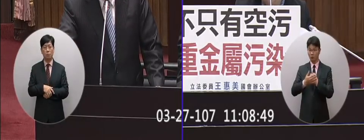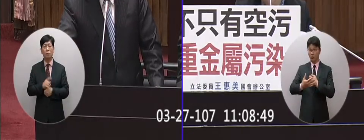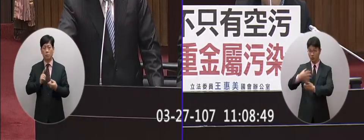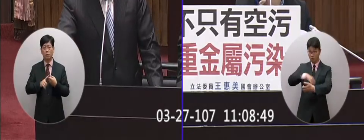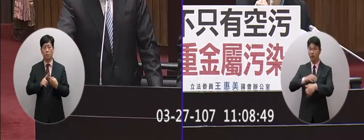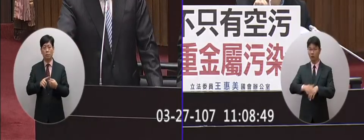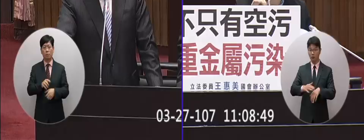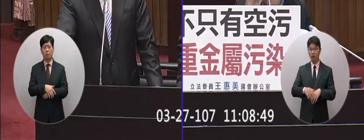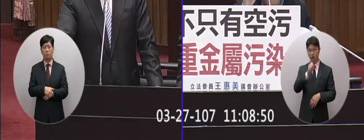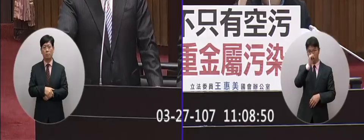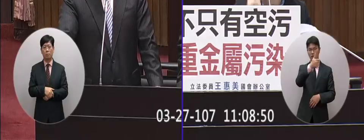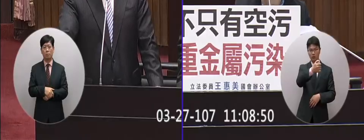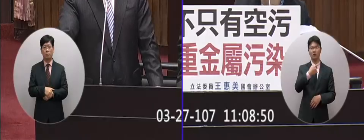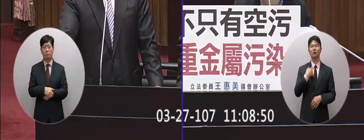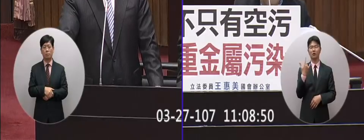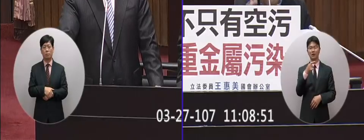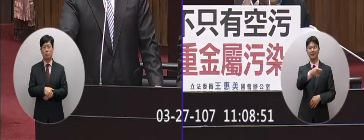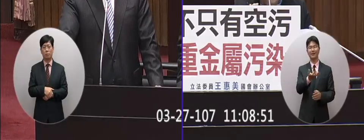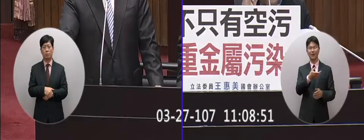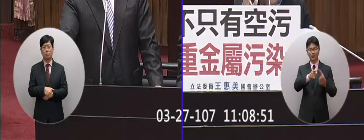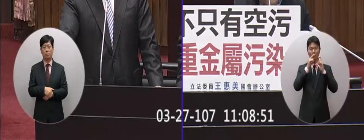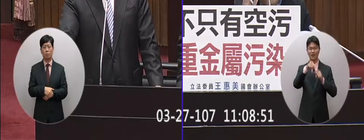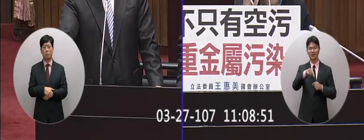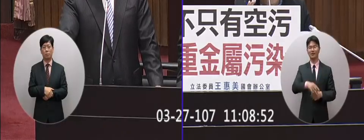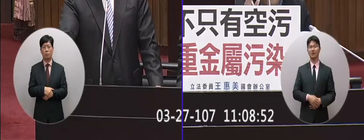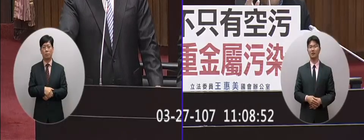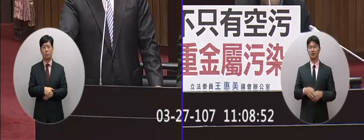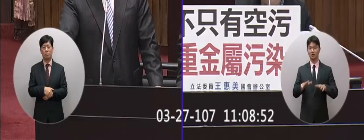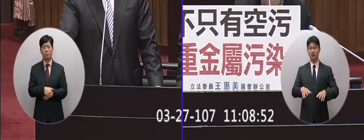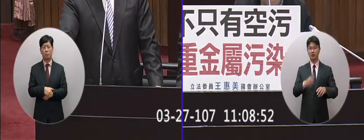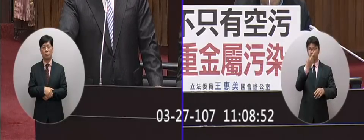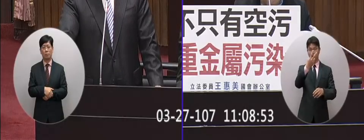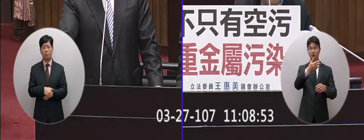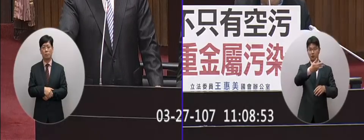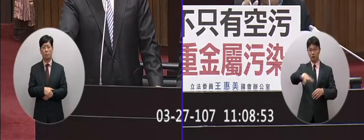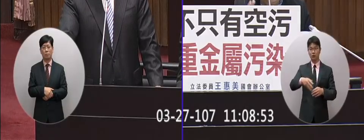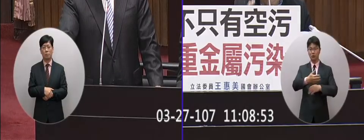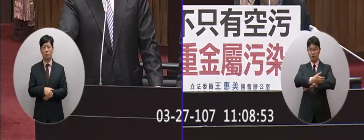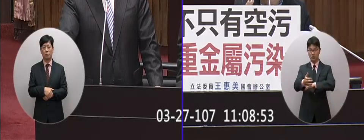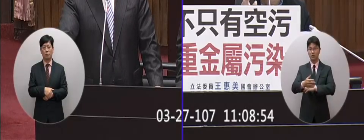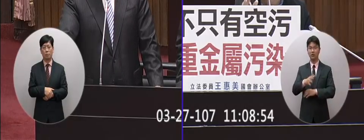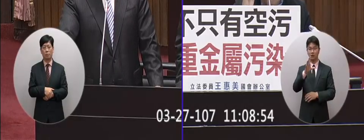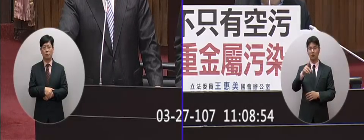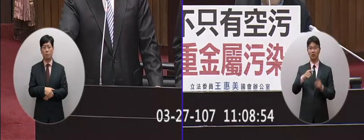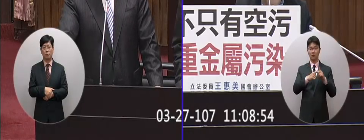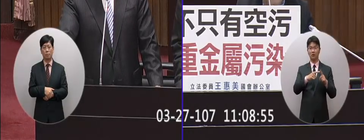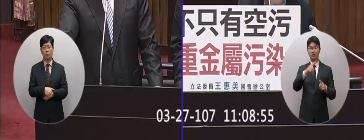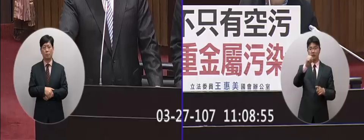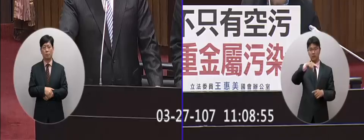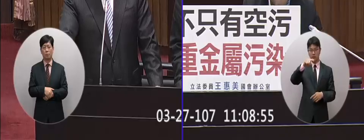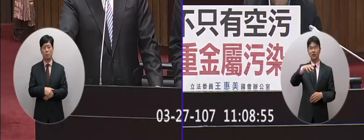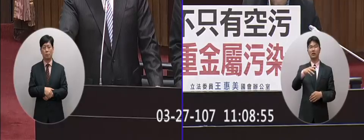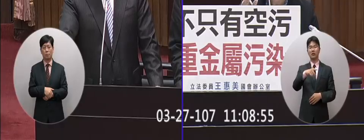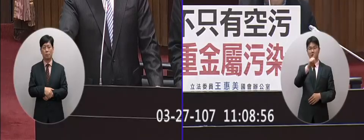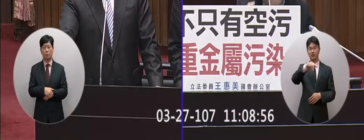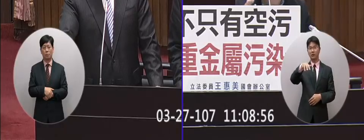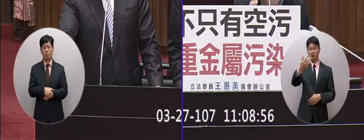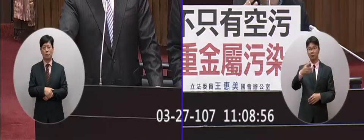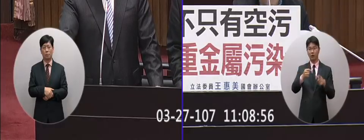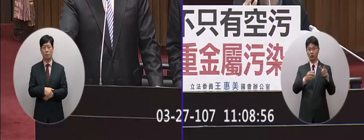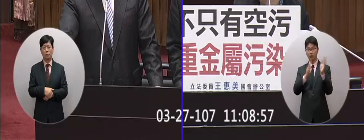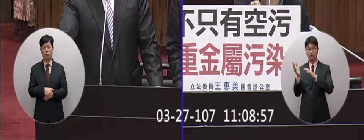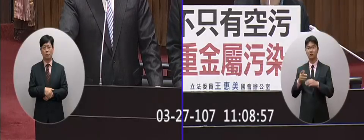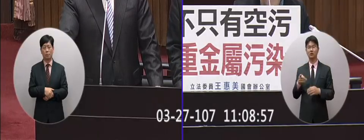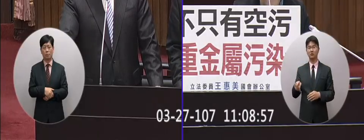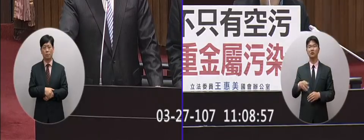哈。 对， 好，谢谢，我就是要等你这句话。现在在二水乡啊，有1800公顷，他是在浊